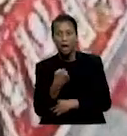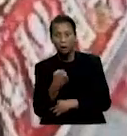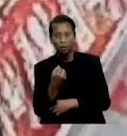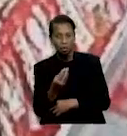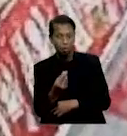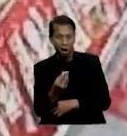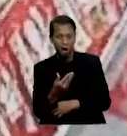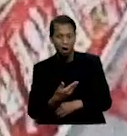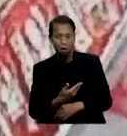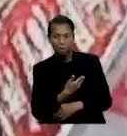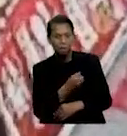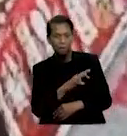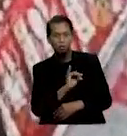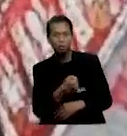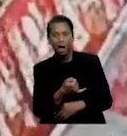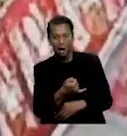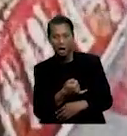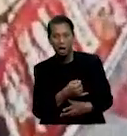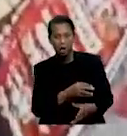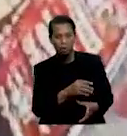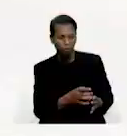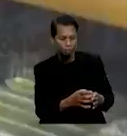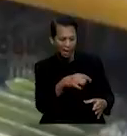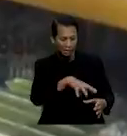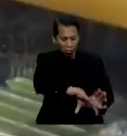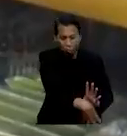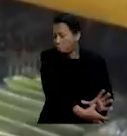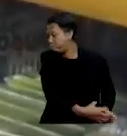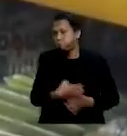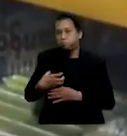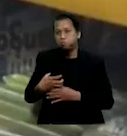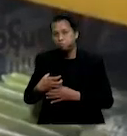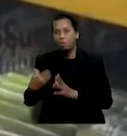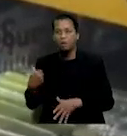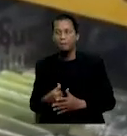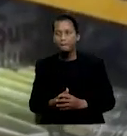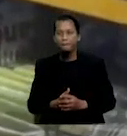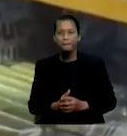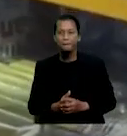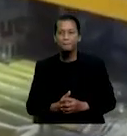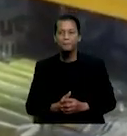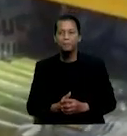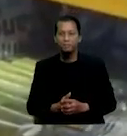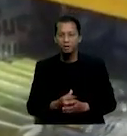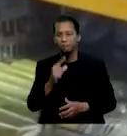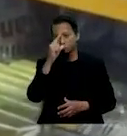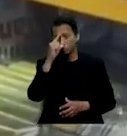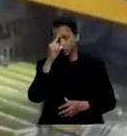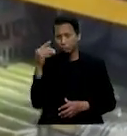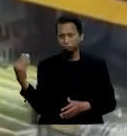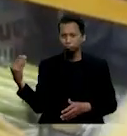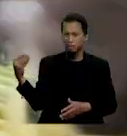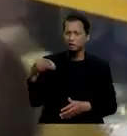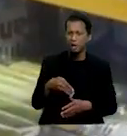jutaan rupiah yang tersimpan di toples besar. Awal kejadiannya ada seorang bule tuh datang, dia ada di luar